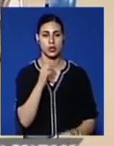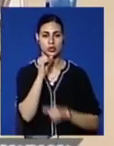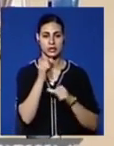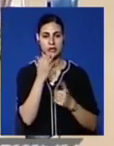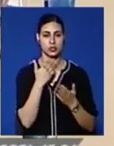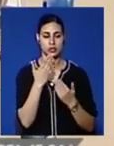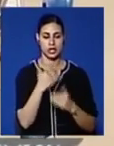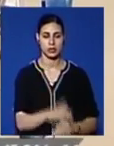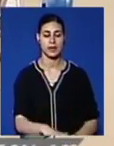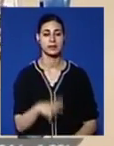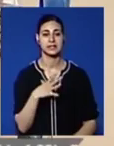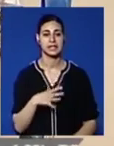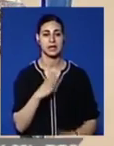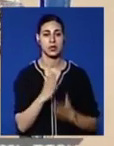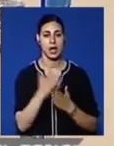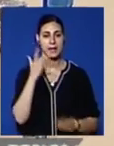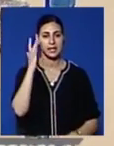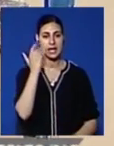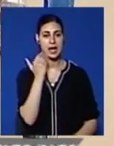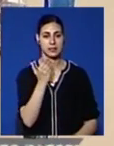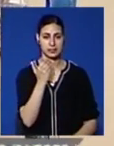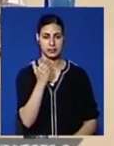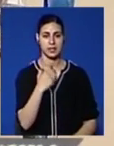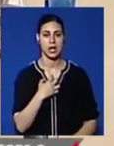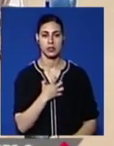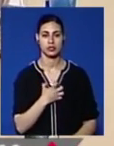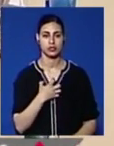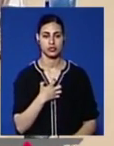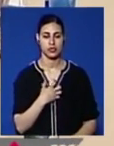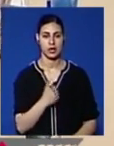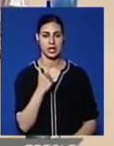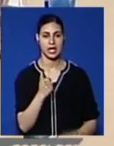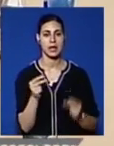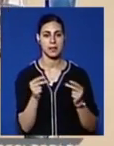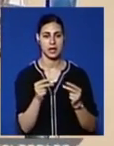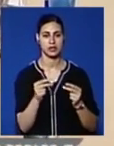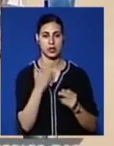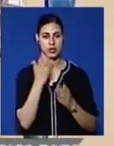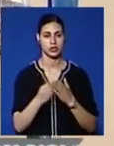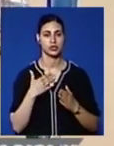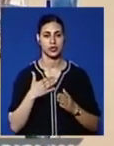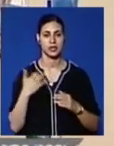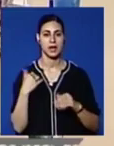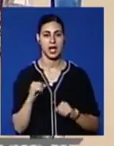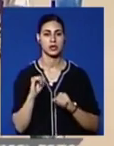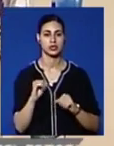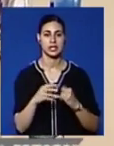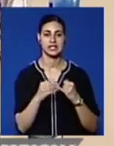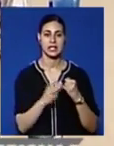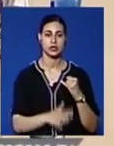25-წლიან ურთიერთობას. საქართველო არის ამერიკის შეერთებული შტატების მნიშვნელოვანი სტრატეგიული პარტნიორი. ჩვენ ხარს უჭერთ თქვენს